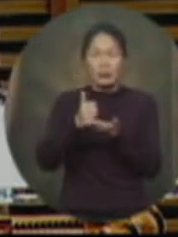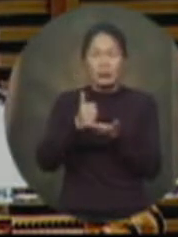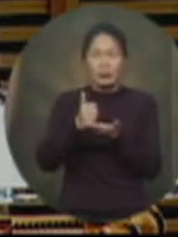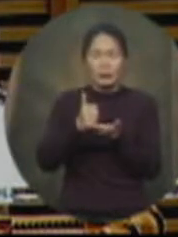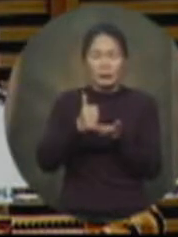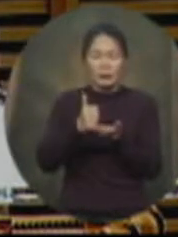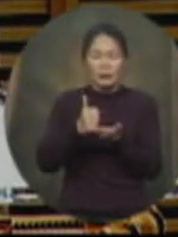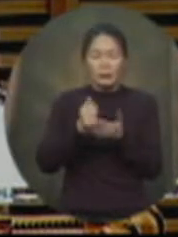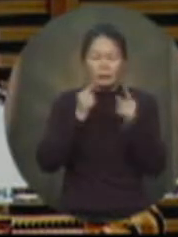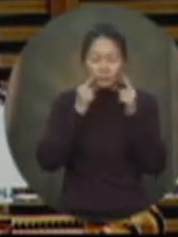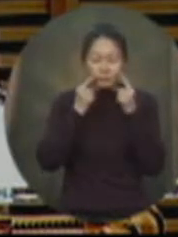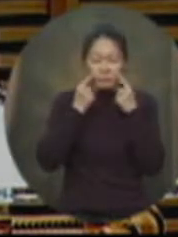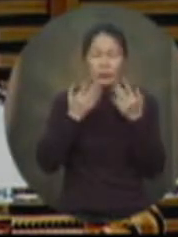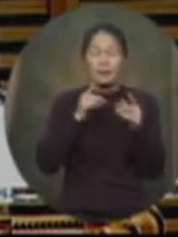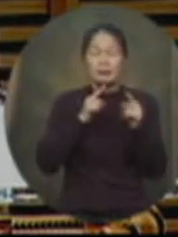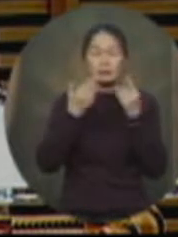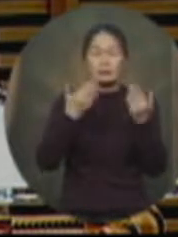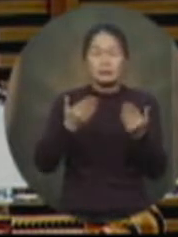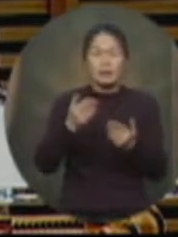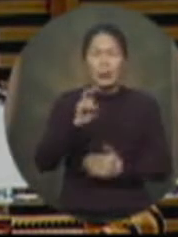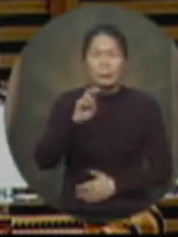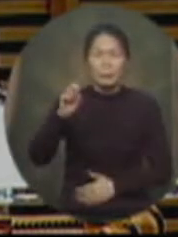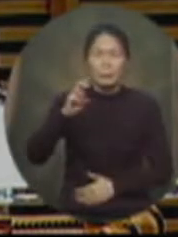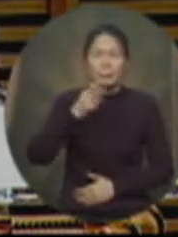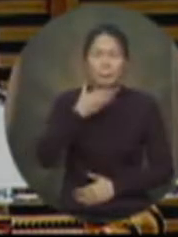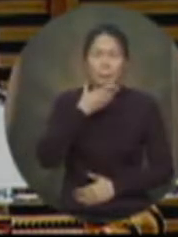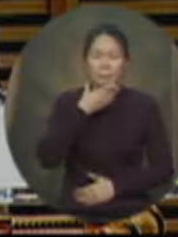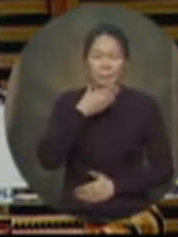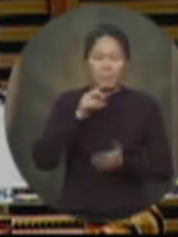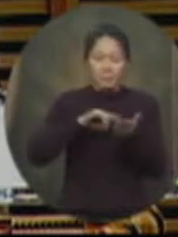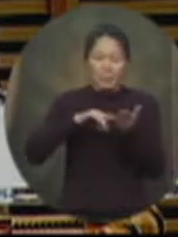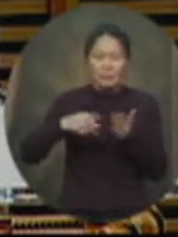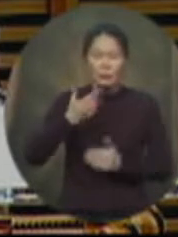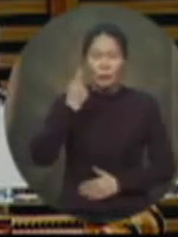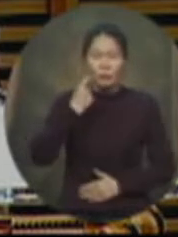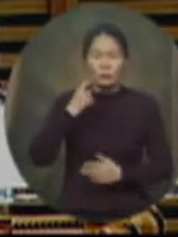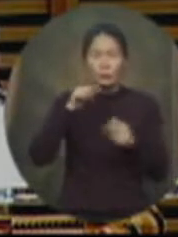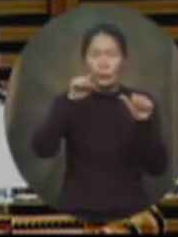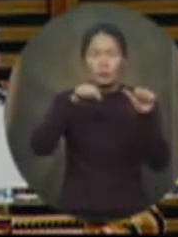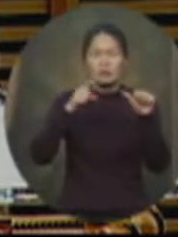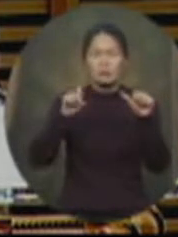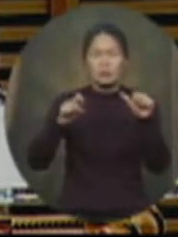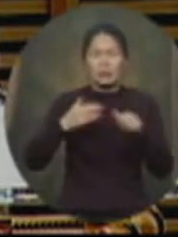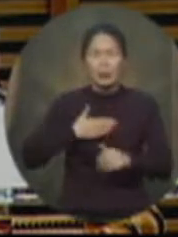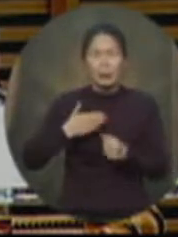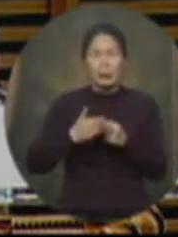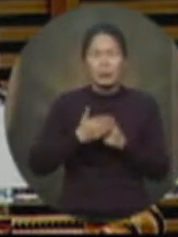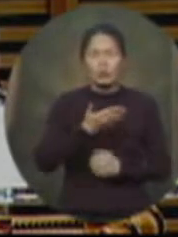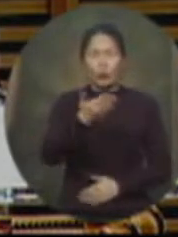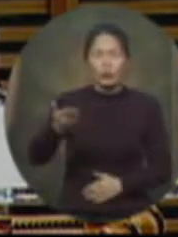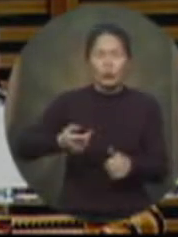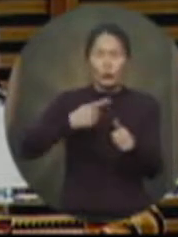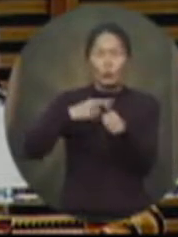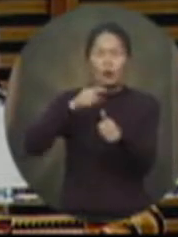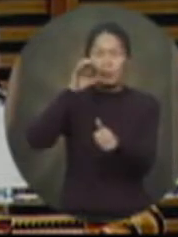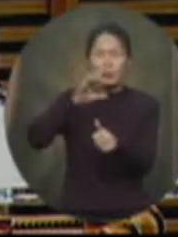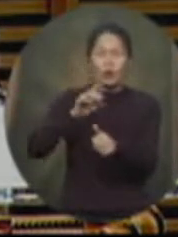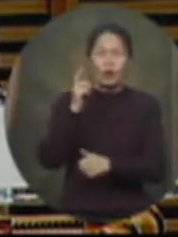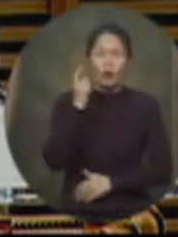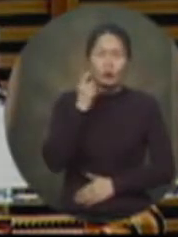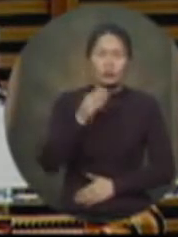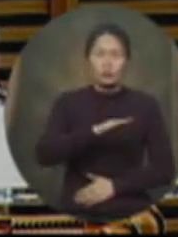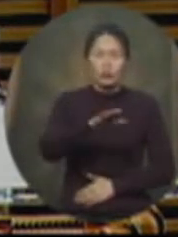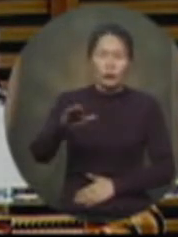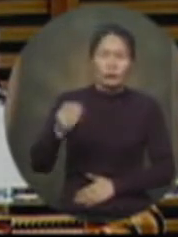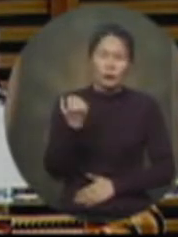5장 11절에 나로 말미암아 너희를 욕하고 박해하고 거짓으로 너희를 거슬러 모든